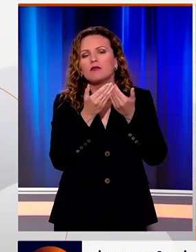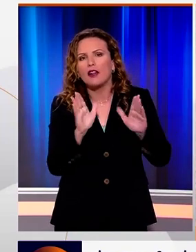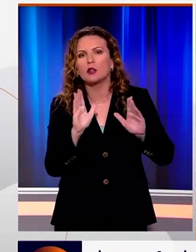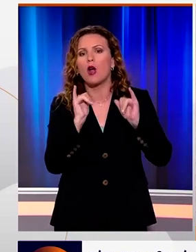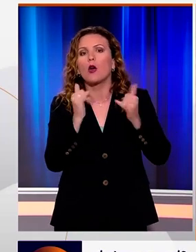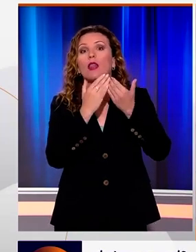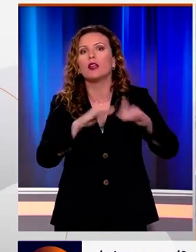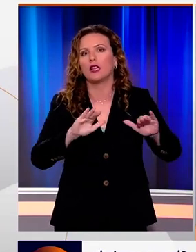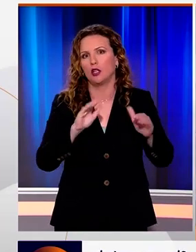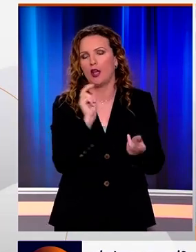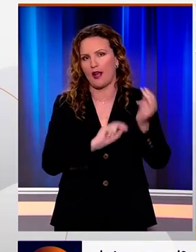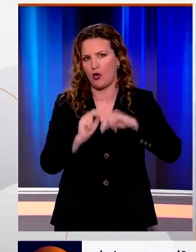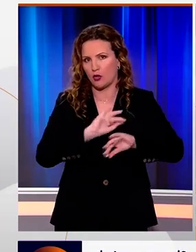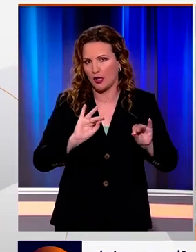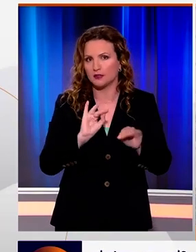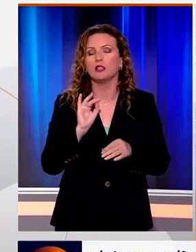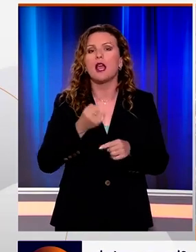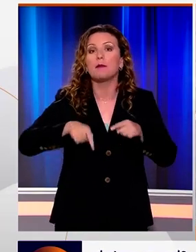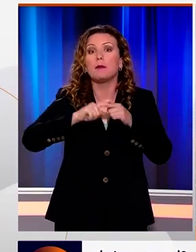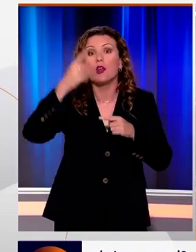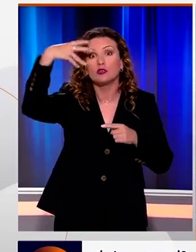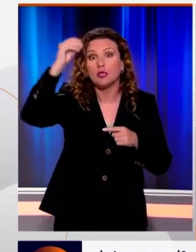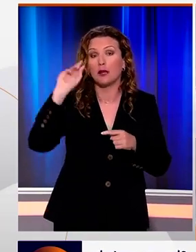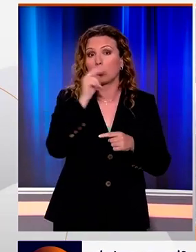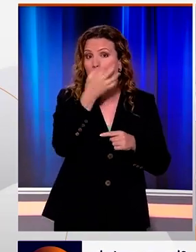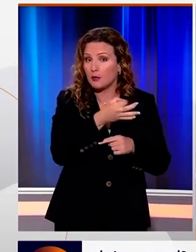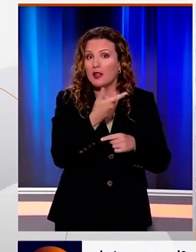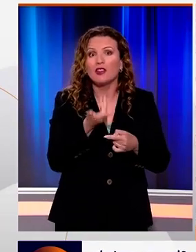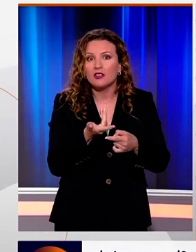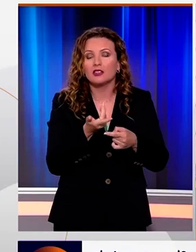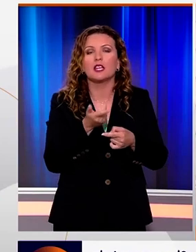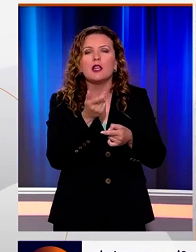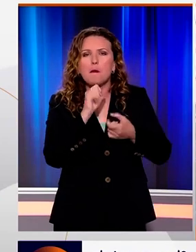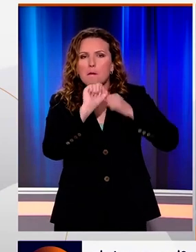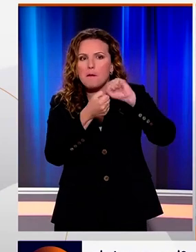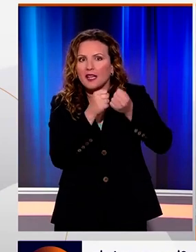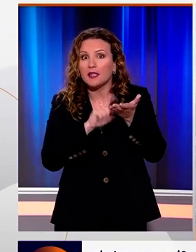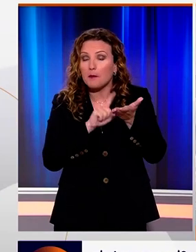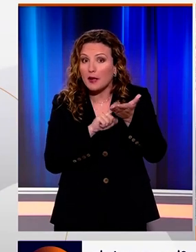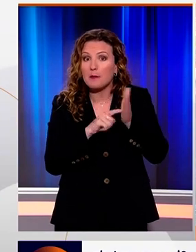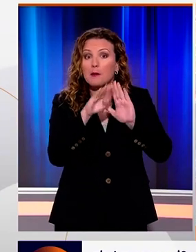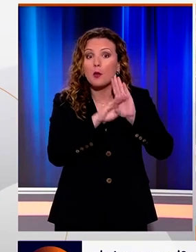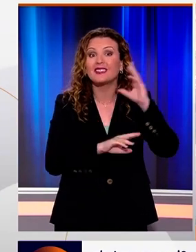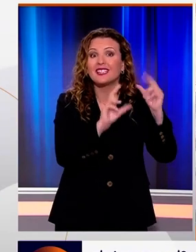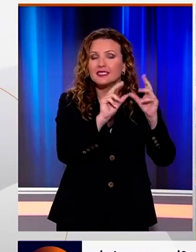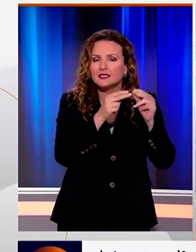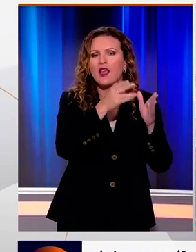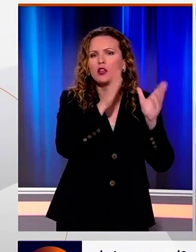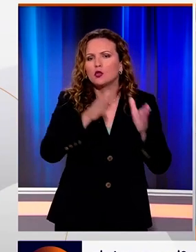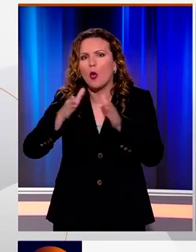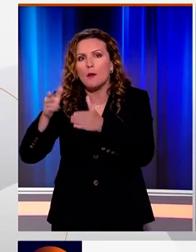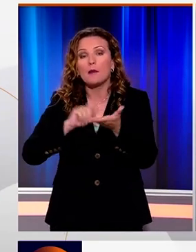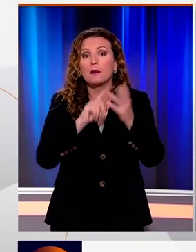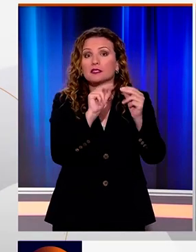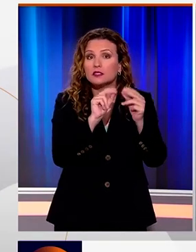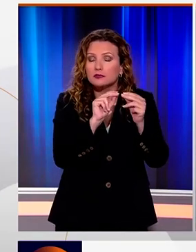ενώ πρόσθεσε, σύμφωνα με τις ίδιες κομματικές πηγές, ότι στο επίκεντρο της μάχης της βουλευτικής κάλπης θα πρέπει να τεθεί η προγραμματική συζήτηση σε κάθε τομέα.